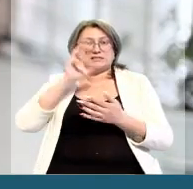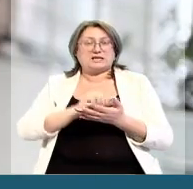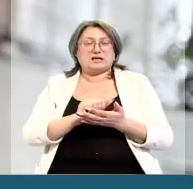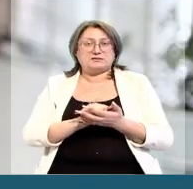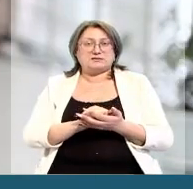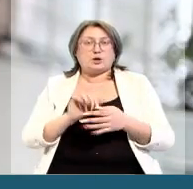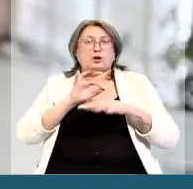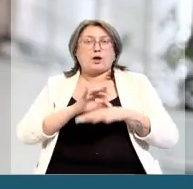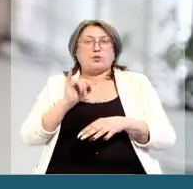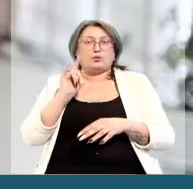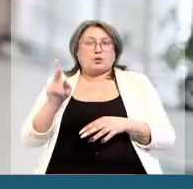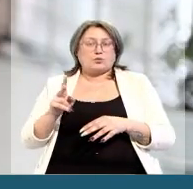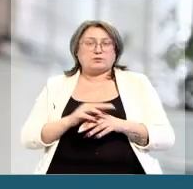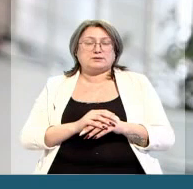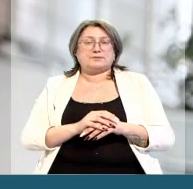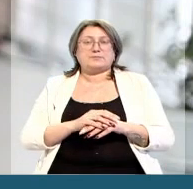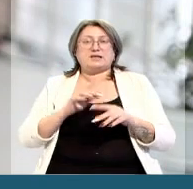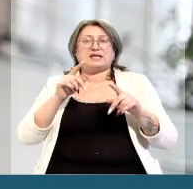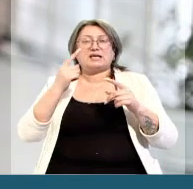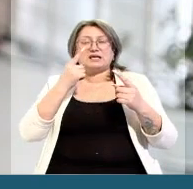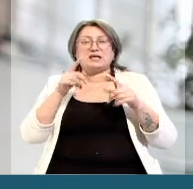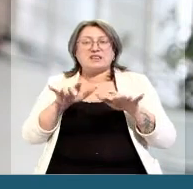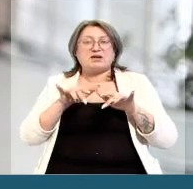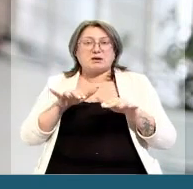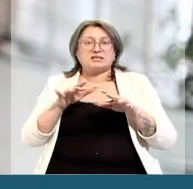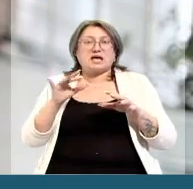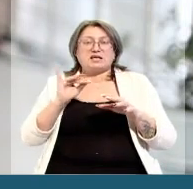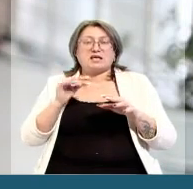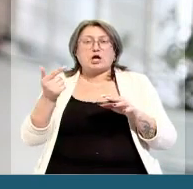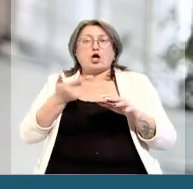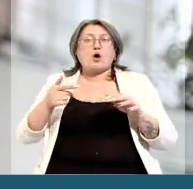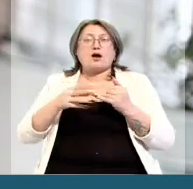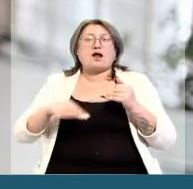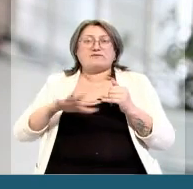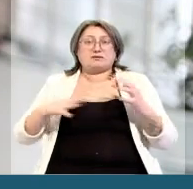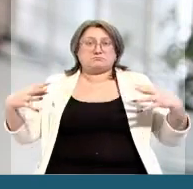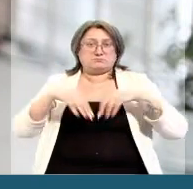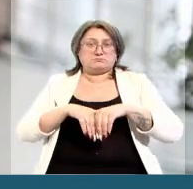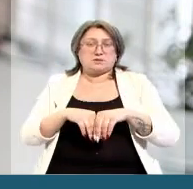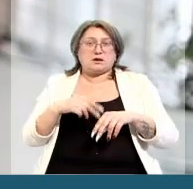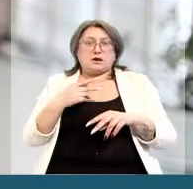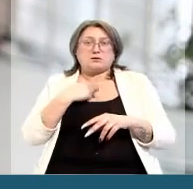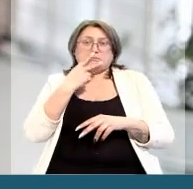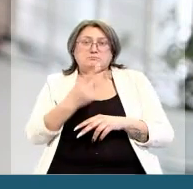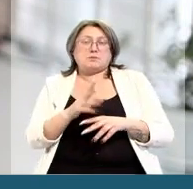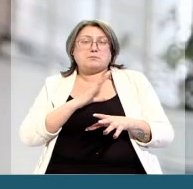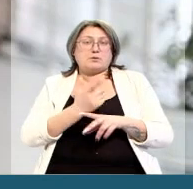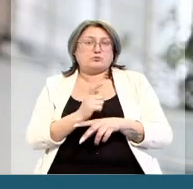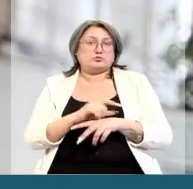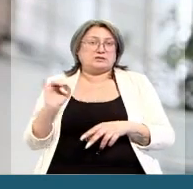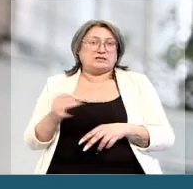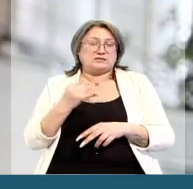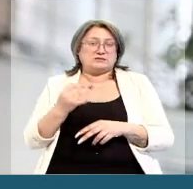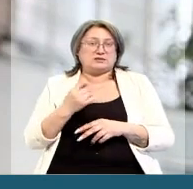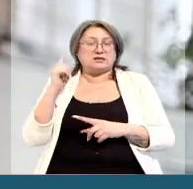мен география пәнінің кіріктірілгені. Менің ойымша енді бір қызықты олар тәжірибені көрсетті, неге десеңіз, бұл